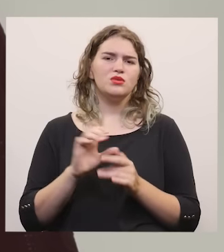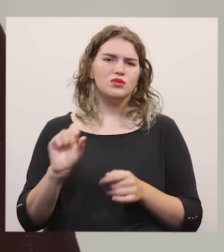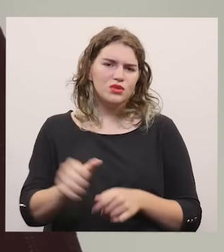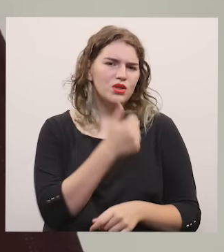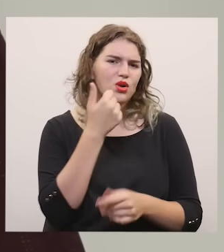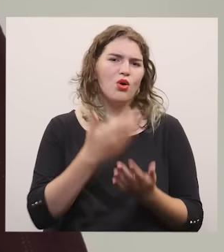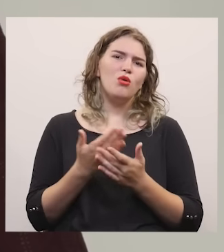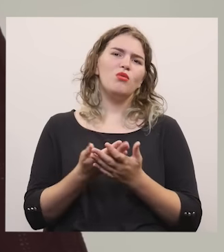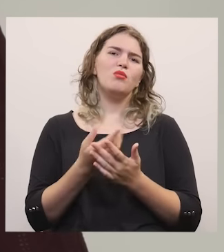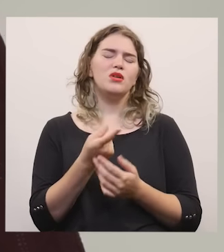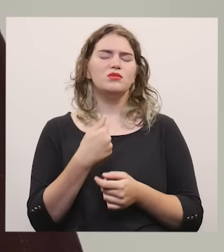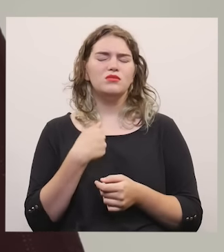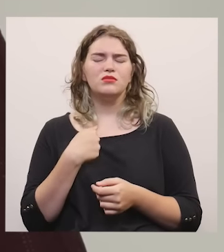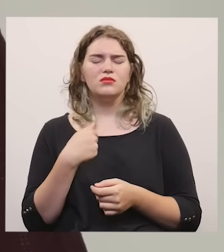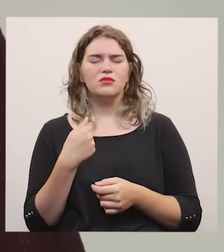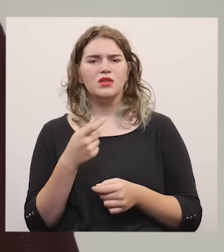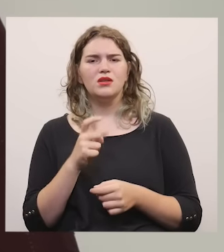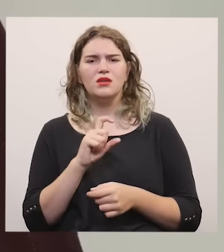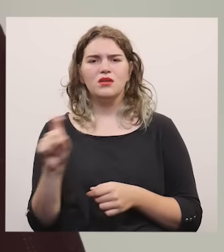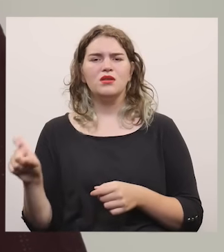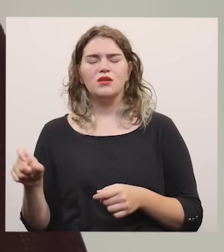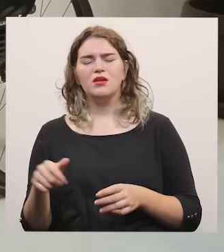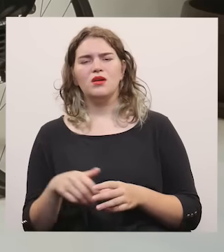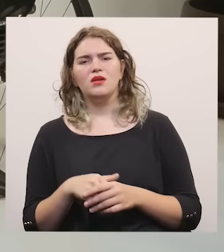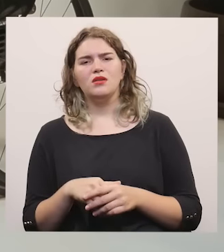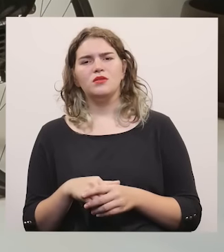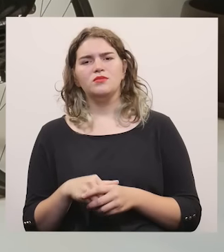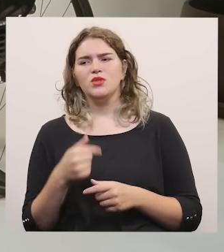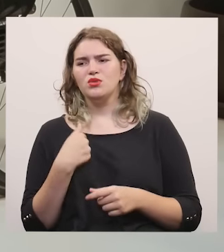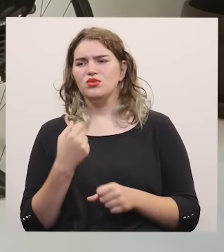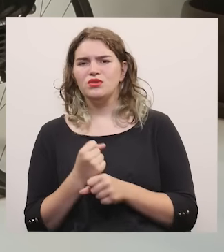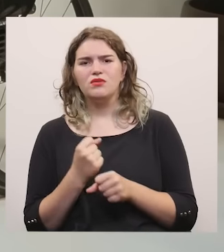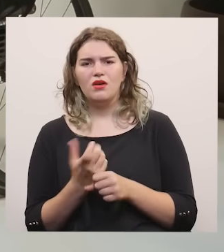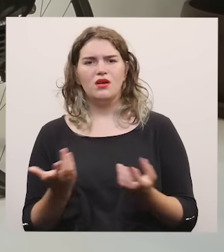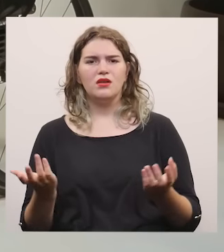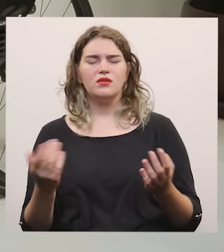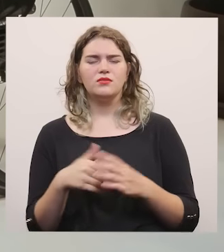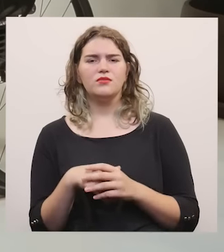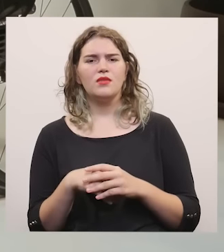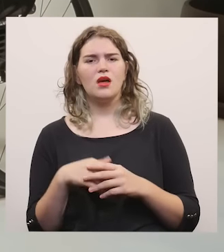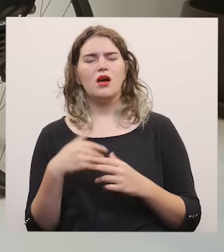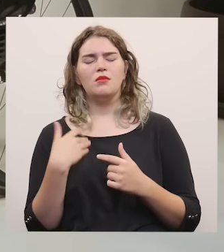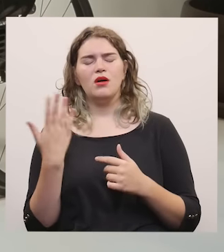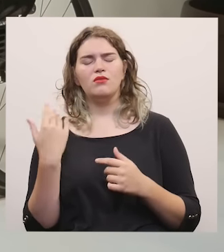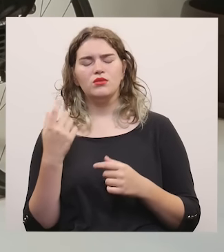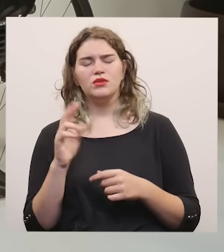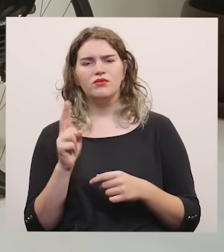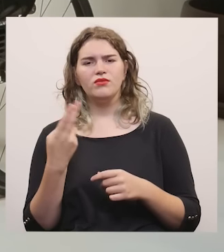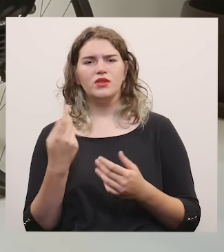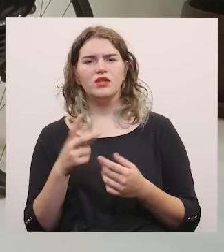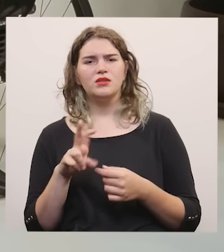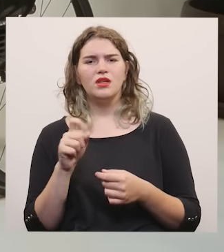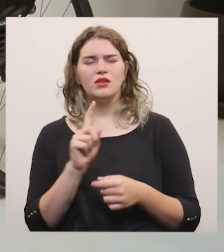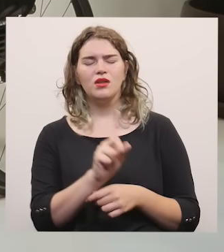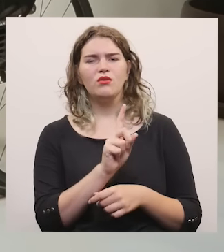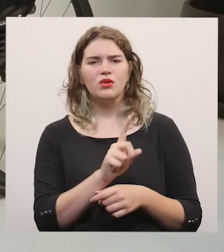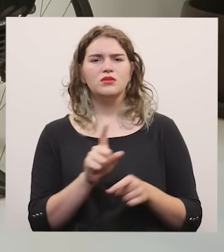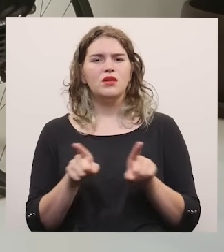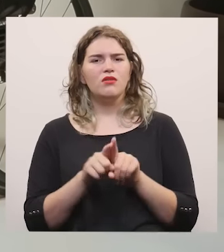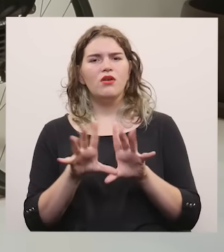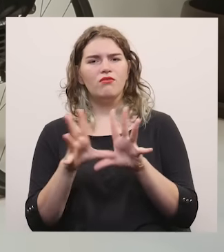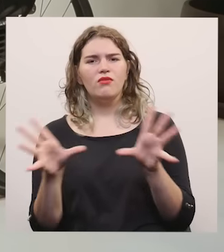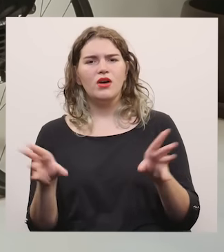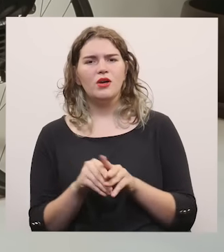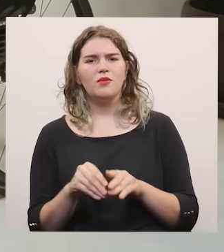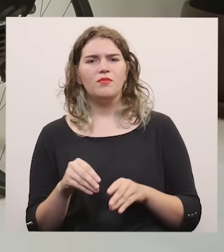El suferă pe cruce pentru mine din nou, pentru mine din nou și pentru mine. Și eu ce pot să fac? Am avut invitații înaintea voastră la Vieți Transformate, tot